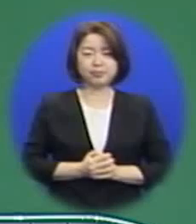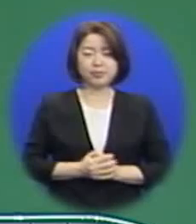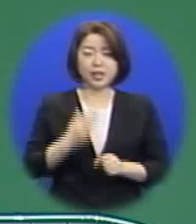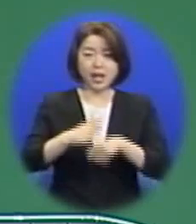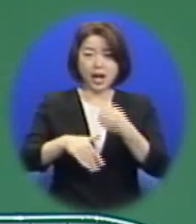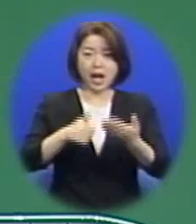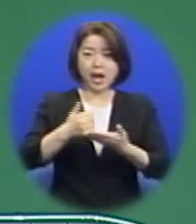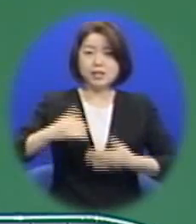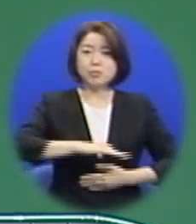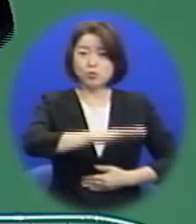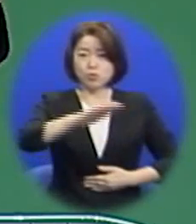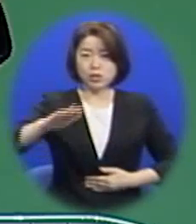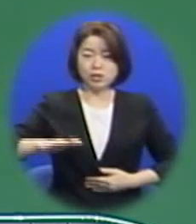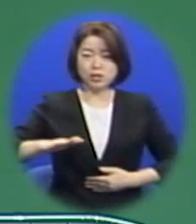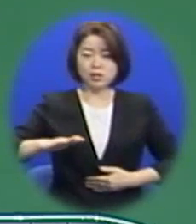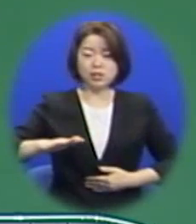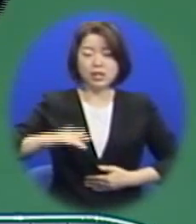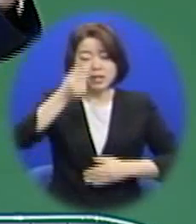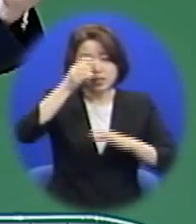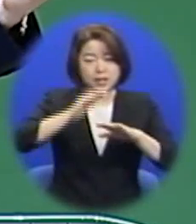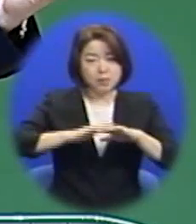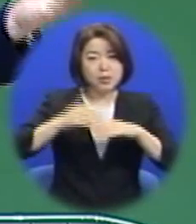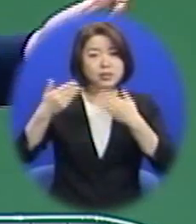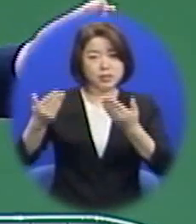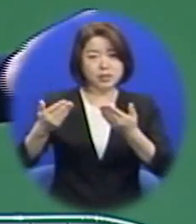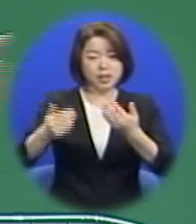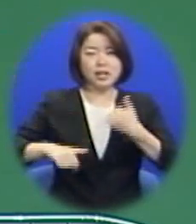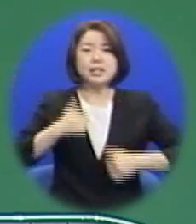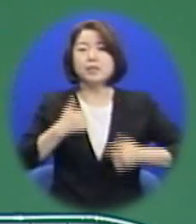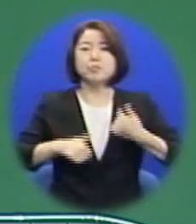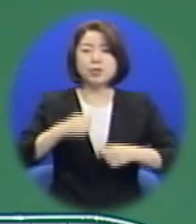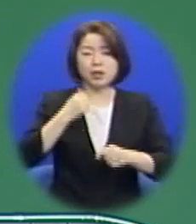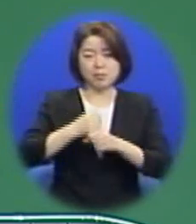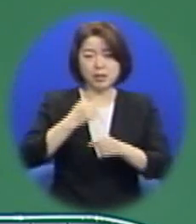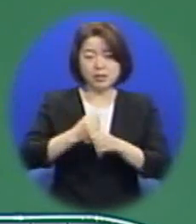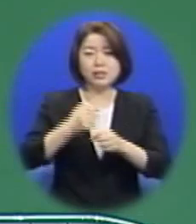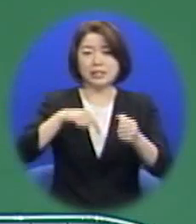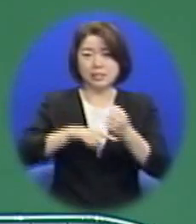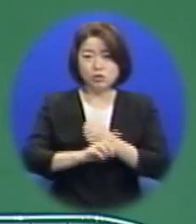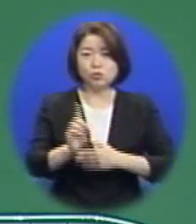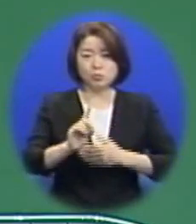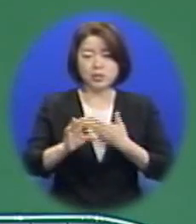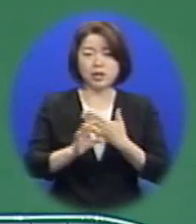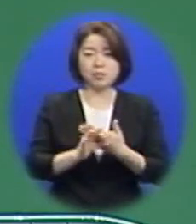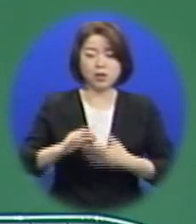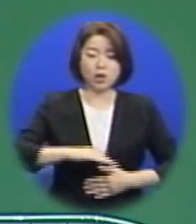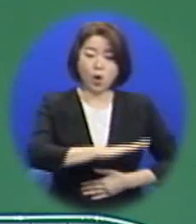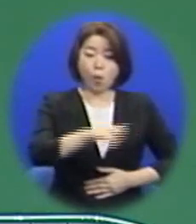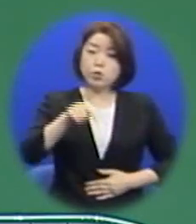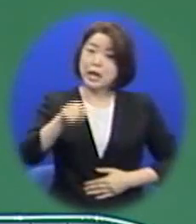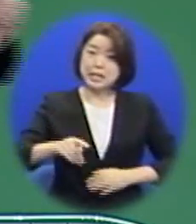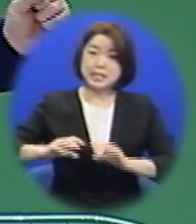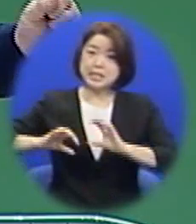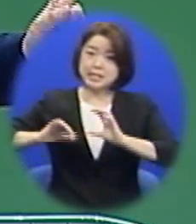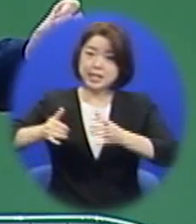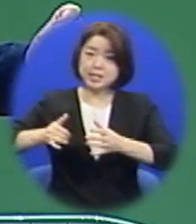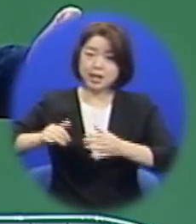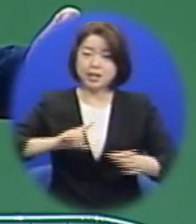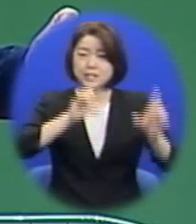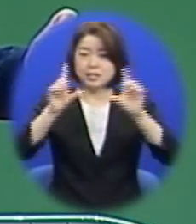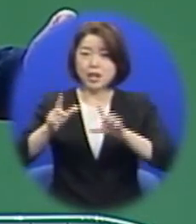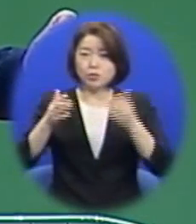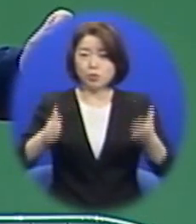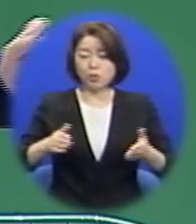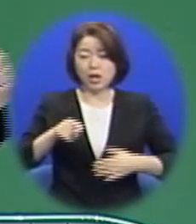하나님이 우리를 하나님께 예배하게, 기쁨으로 예배하게 하시는 이유는 우리가 이 세상에 사는 동안 세상에 끌려 살지